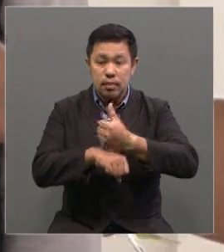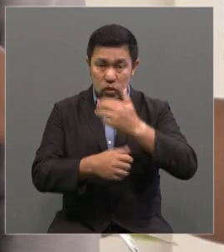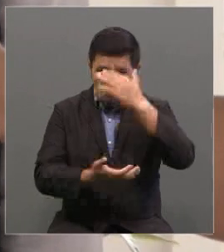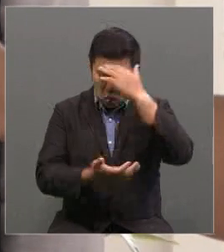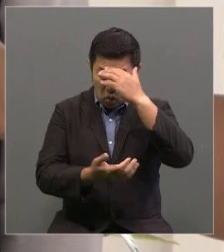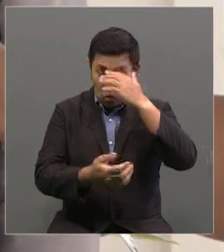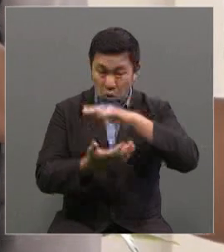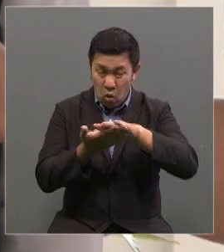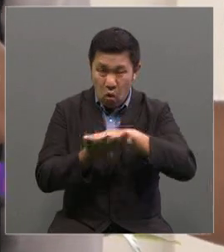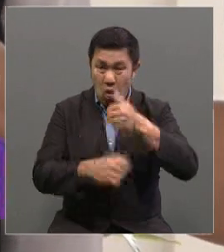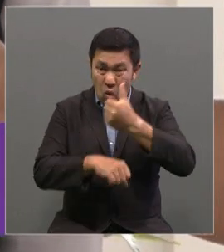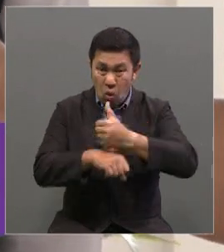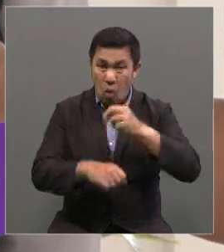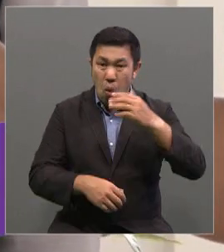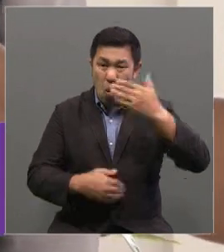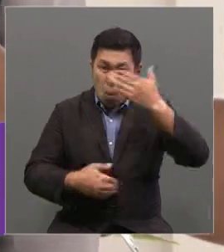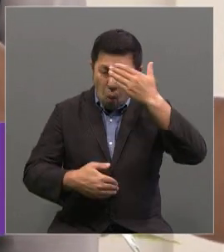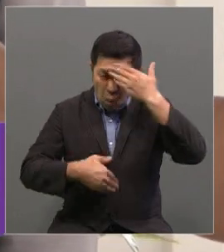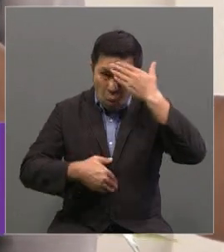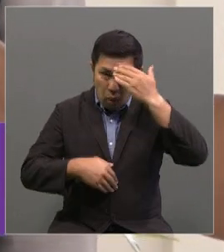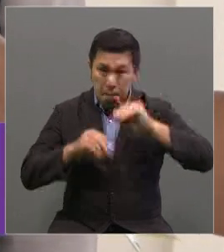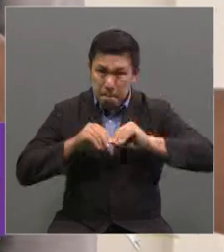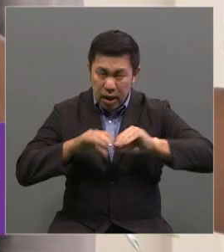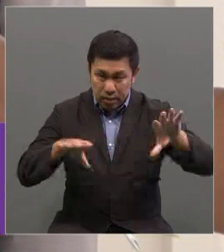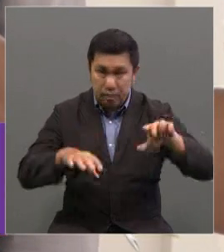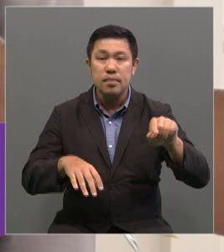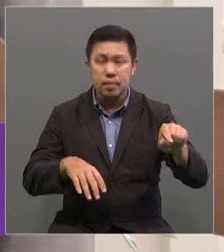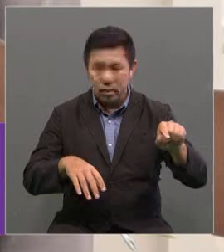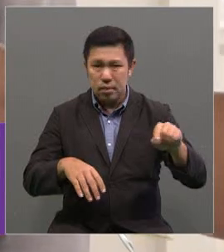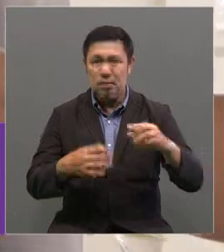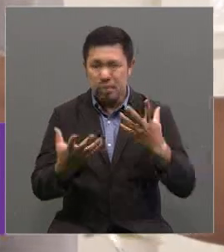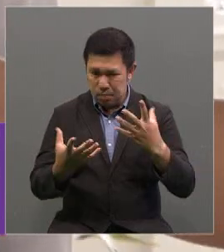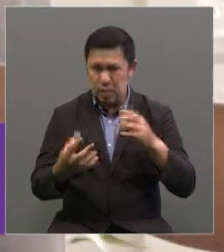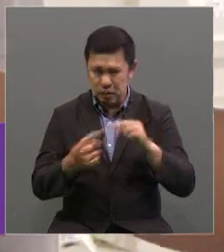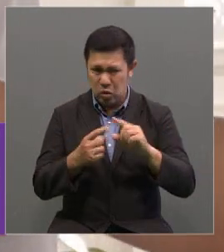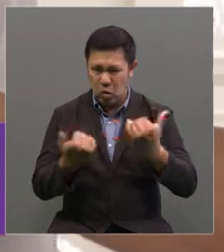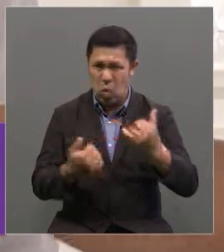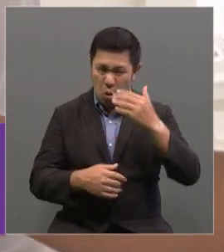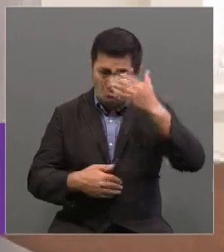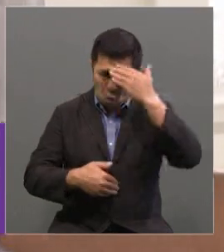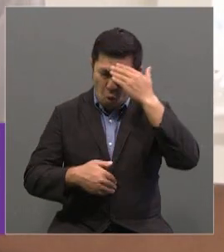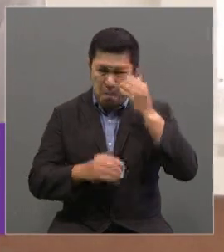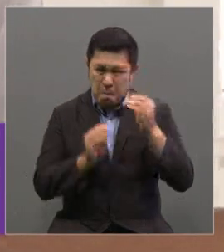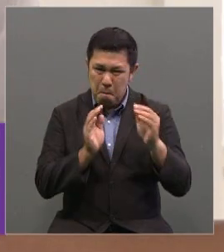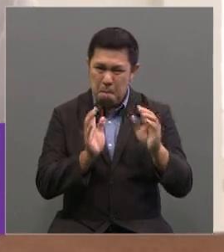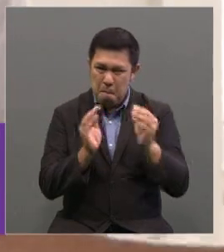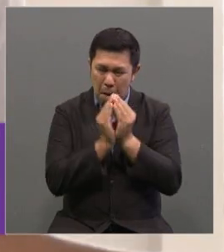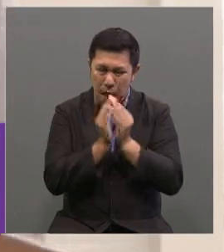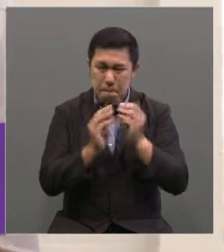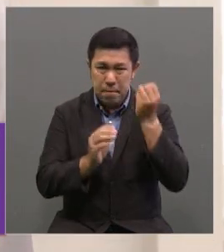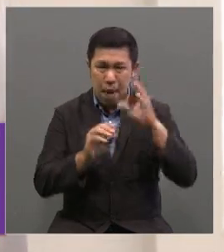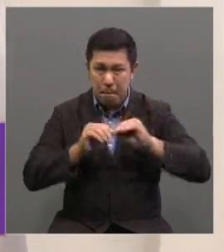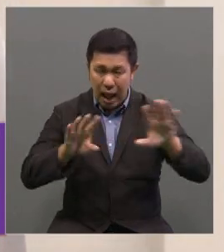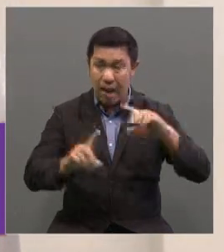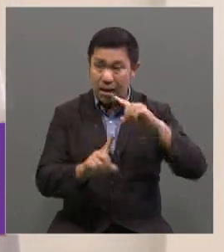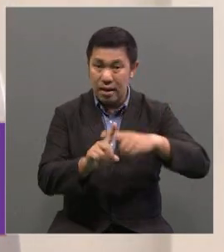ระบาดวิทยากรมควบคุมโรคพูดถึงสถานการณ์โรคไข้หวัดใหญ่นะครับว่าขณะนี้ยังคงเป็นช่วงขาขึ้นของโลกอยู่นะข้อมูลตั้งแต่ 1